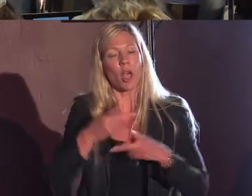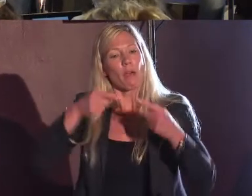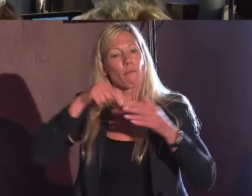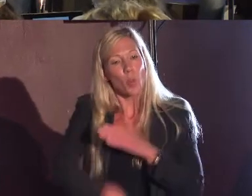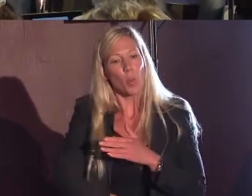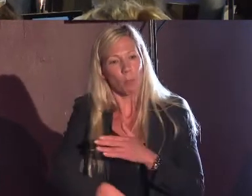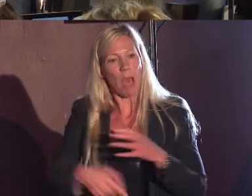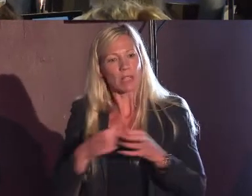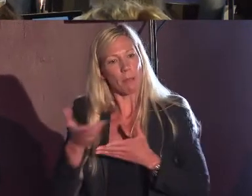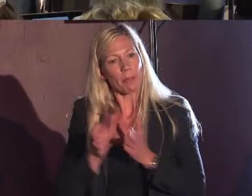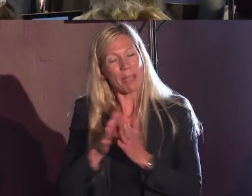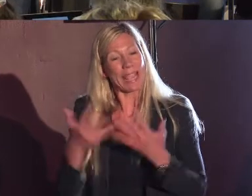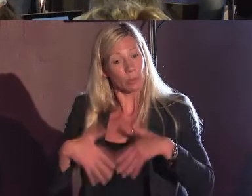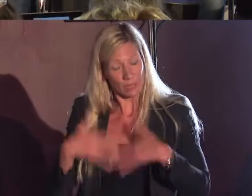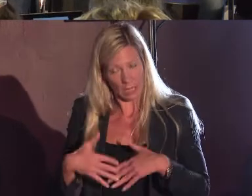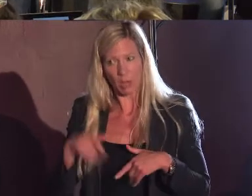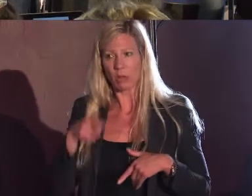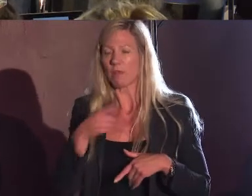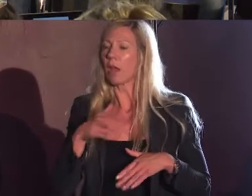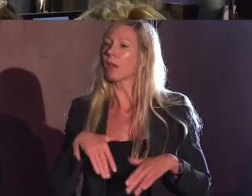industrin, där vi tyckte var väldigt